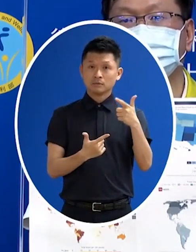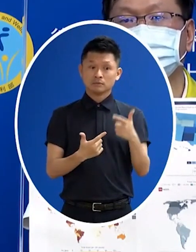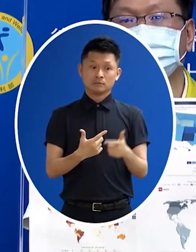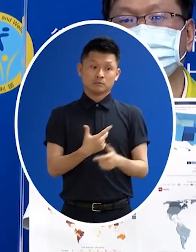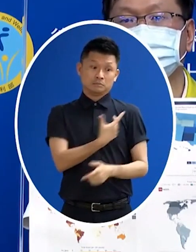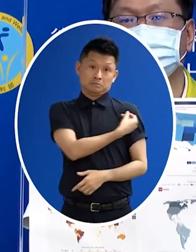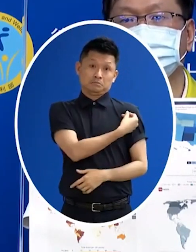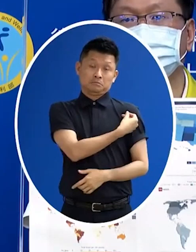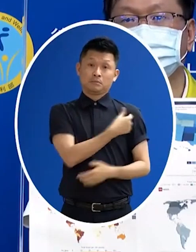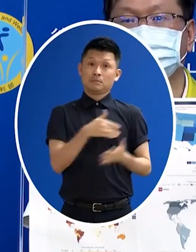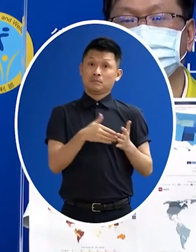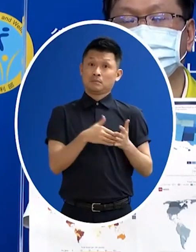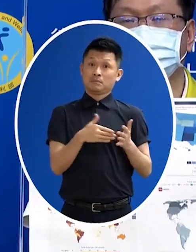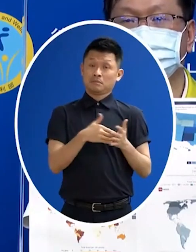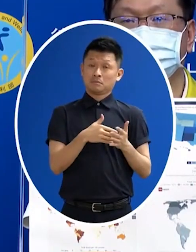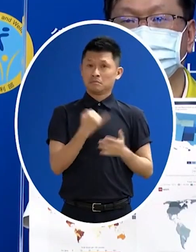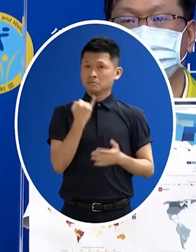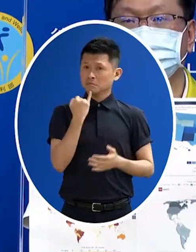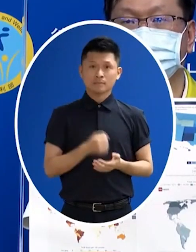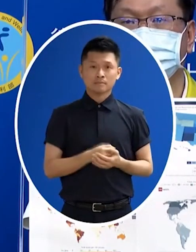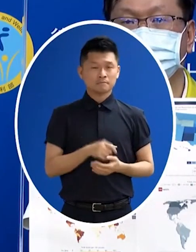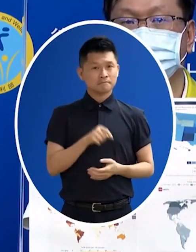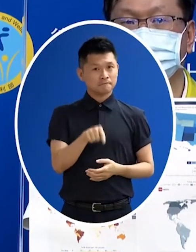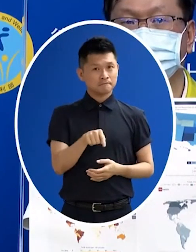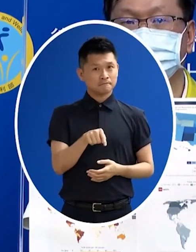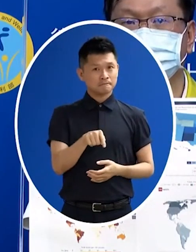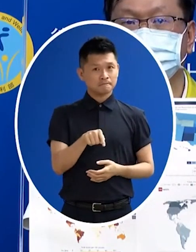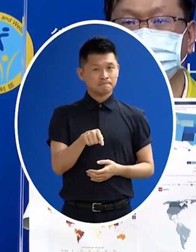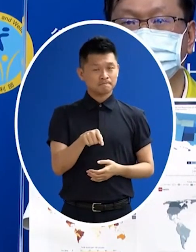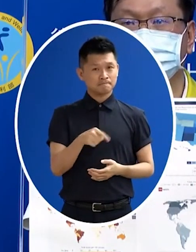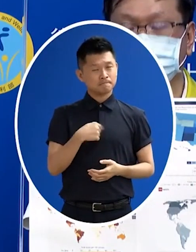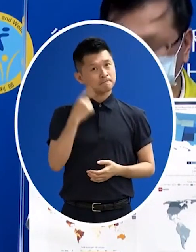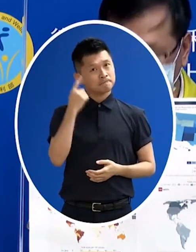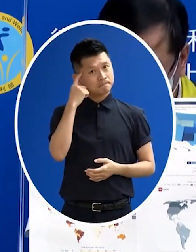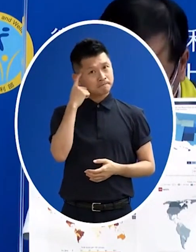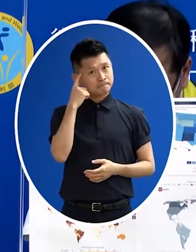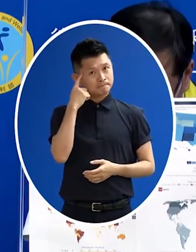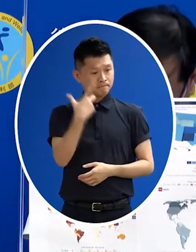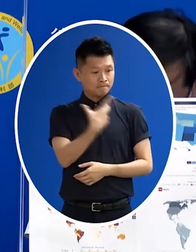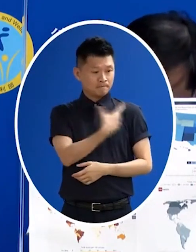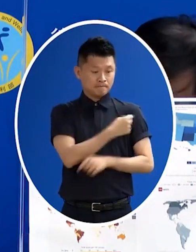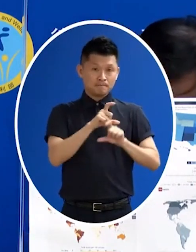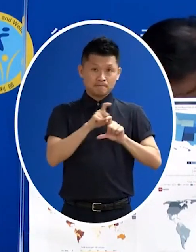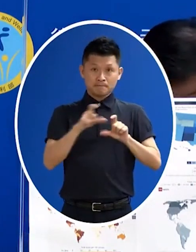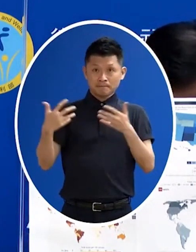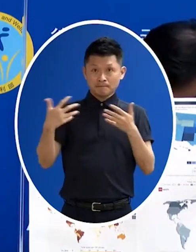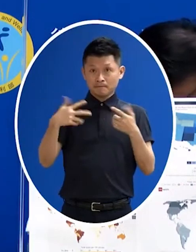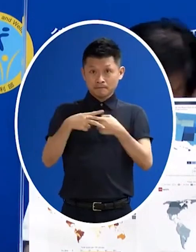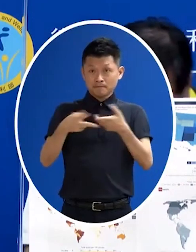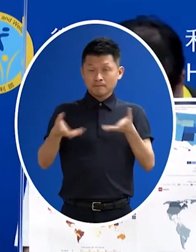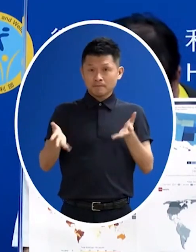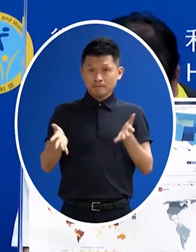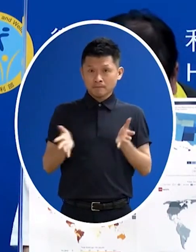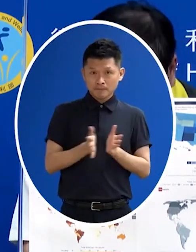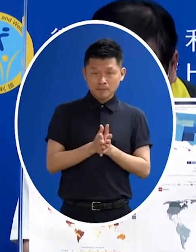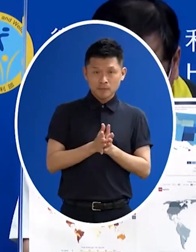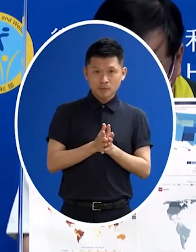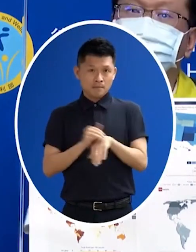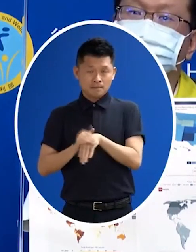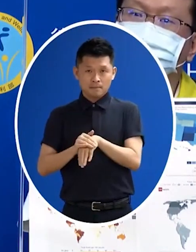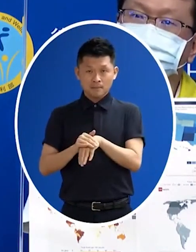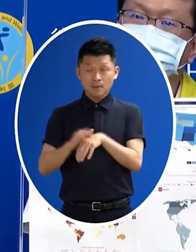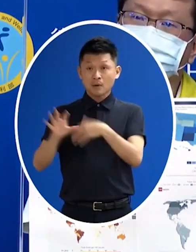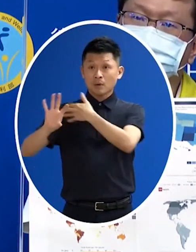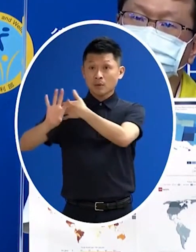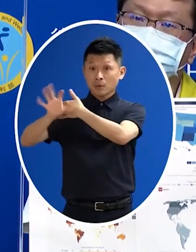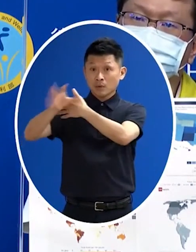不是也是可以的方式？那这当然在我想疫苗咨询小组里面也一定会去参考国际上的一些